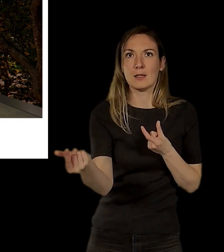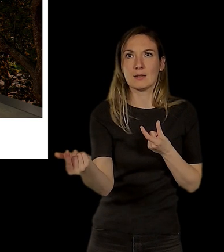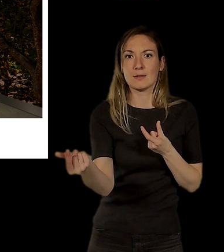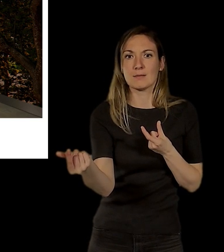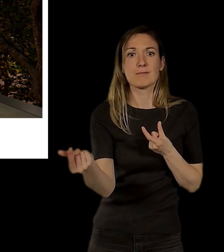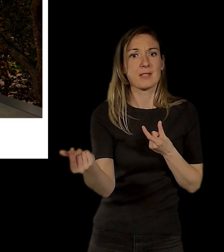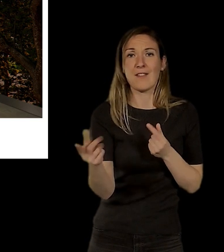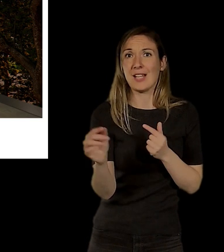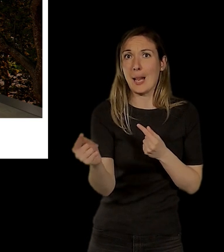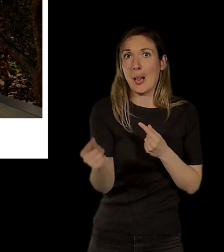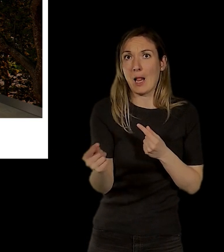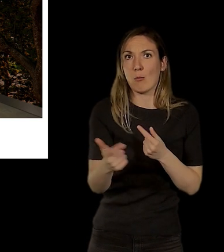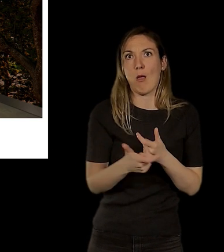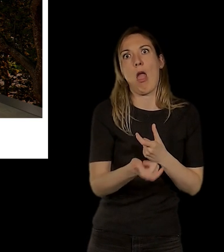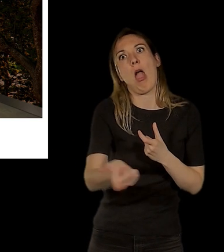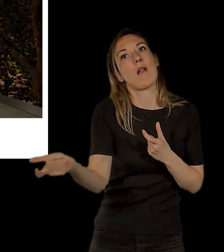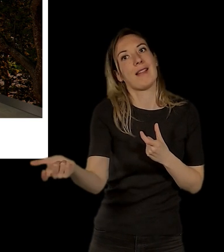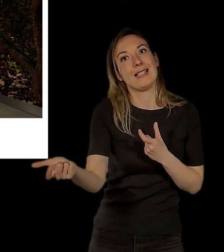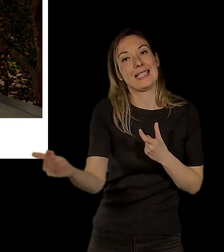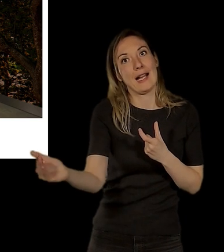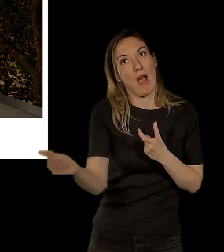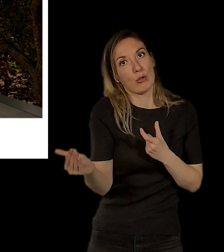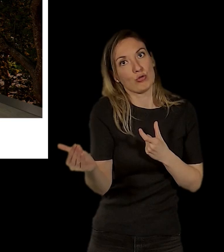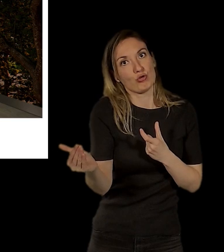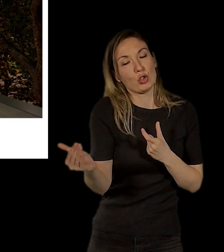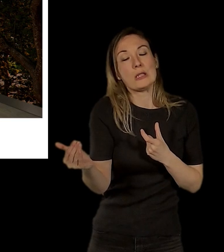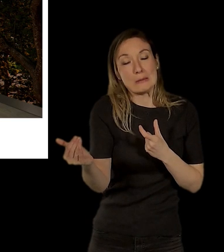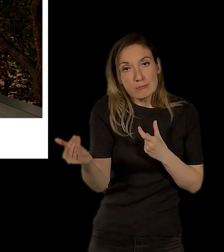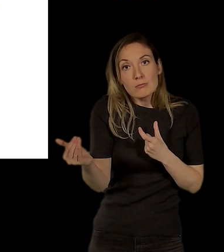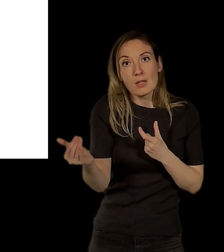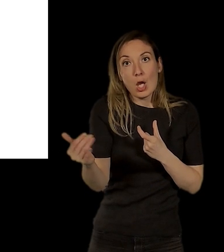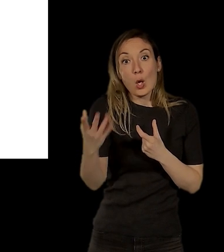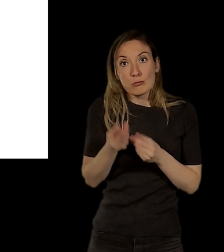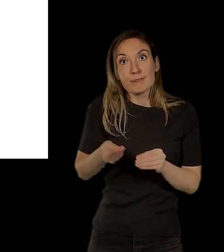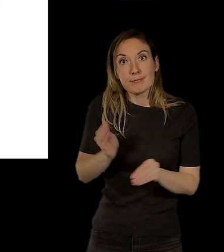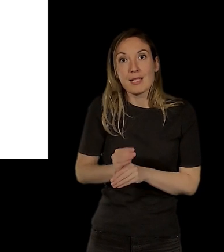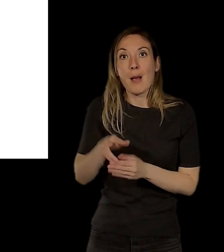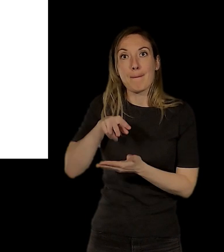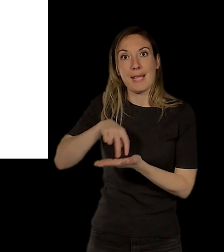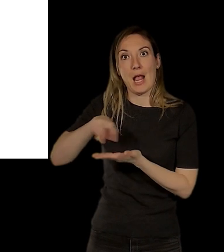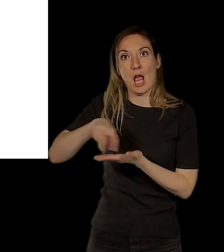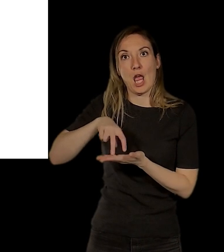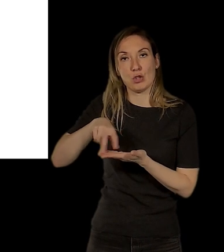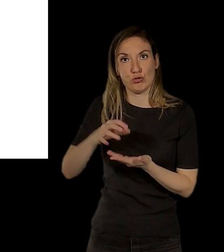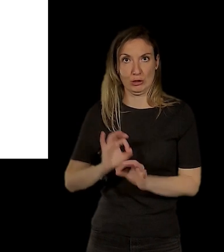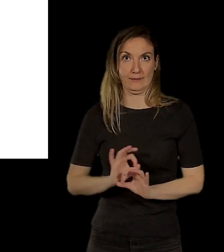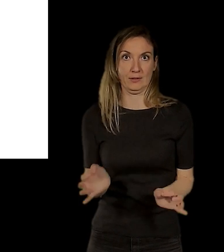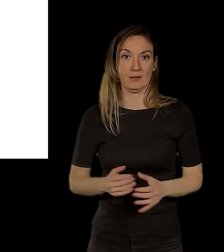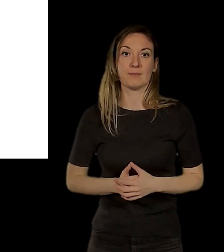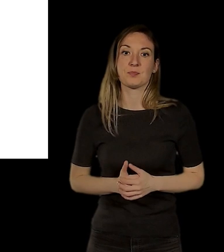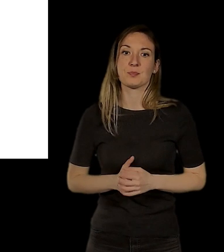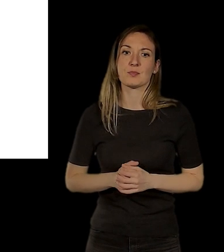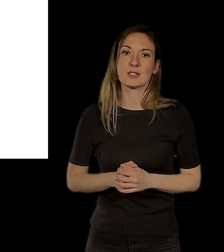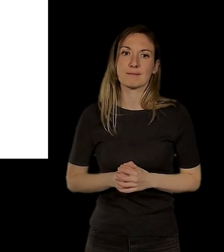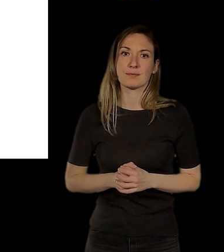který by šel zkrátit a tím v podstatě zavést novou pěší zónu. Ale samozřejmě...